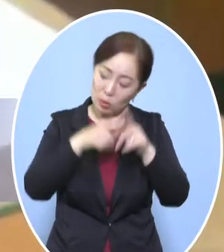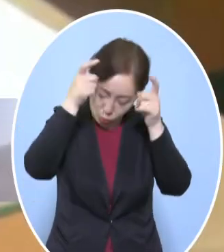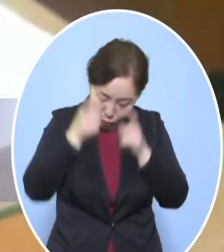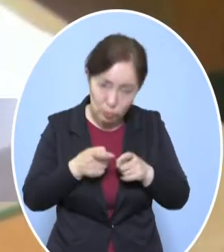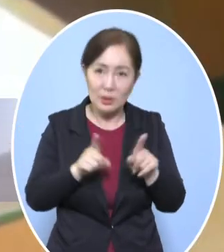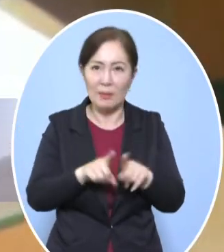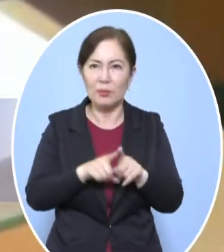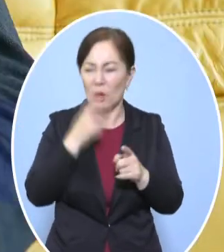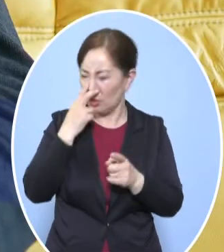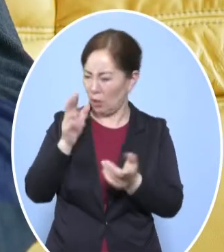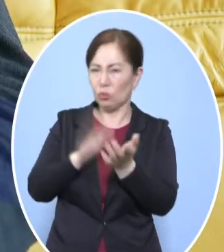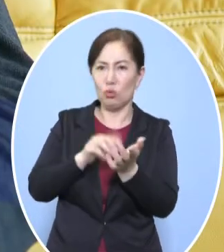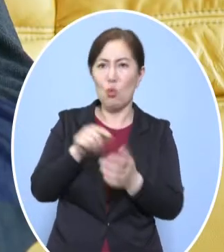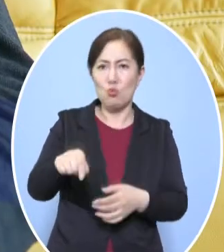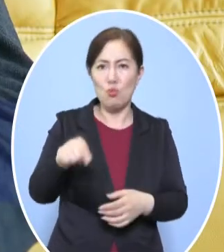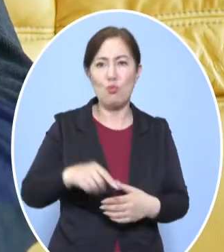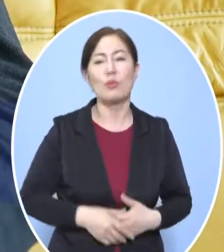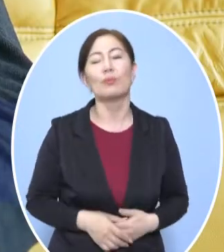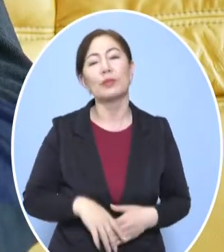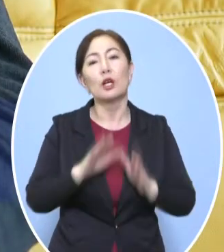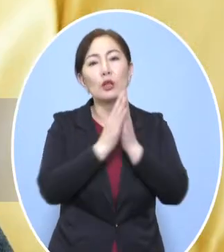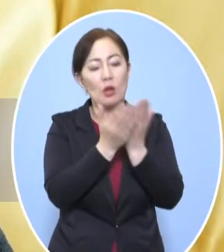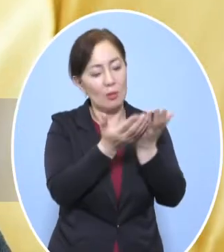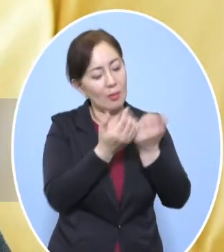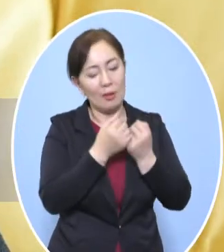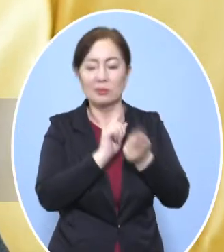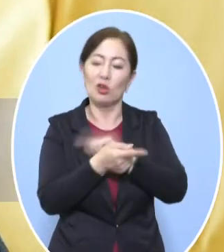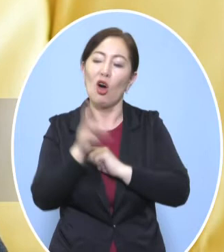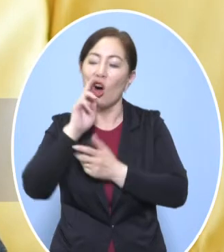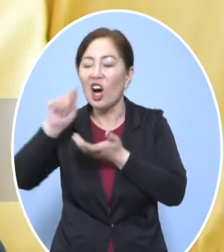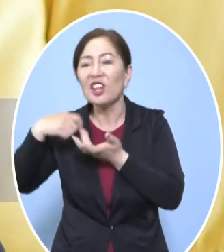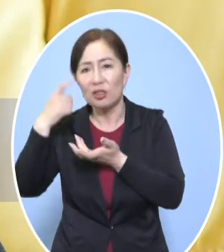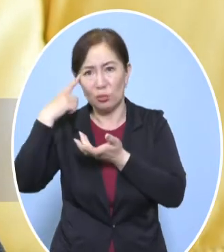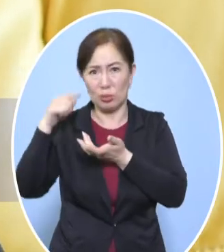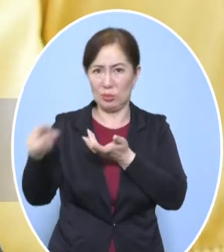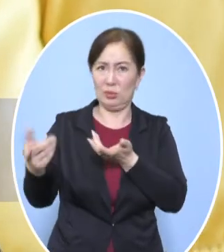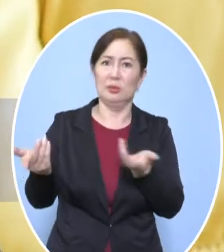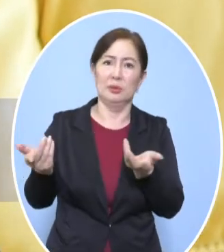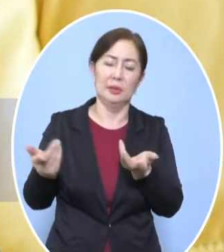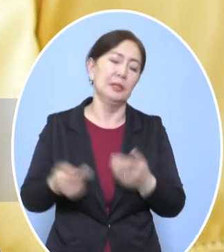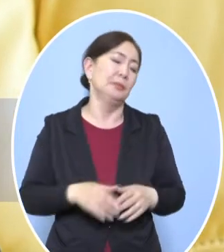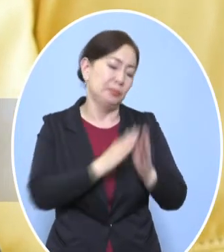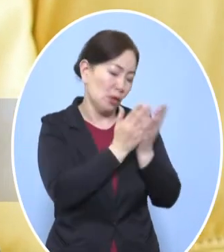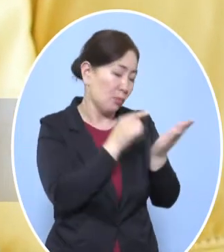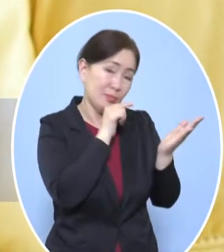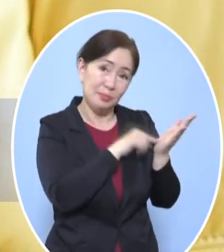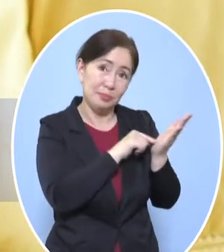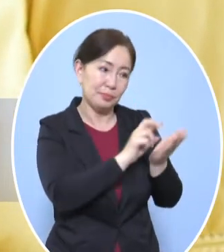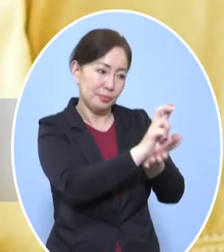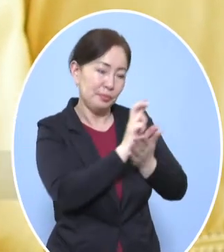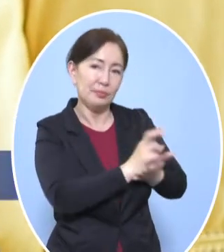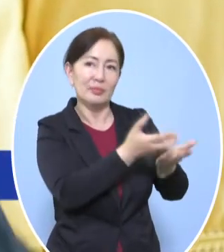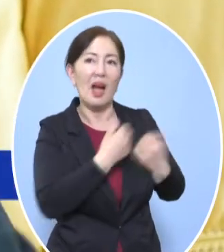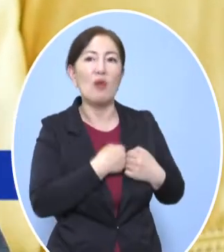хүмүүжсэн. Одоо дутж байгаа юм бол тэр байна. Ном авсан дөр бол нэг тав хоол авчидээ гэж боддог.